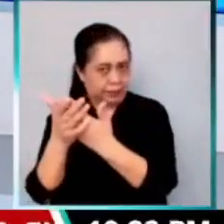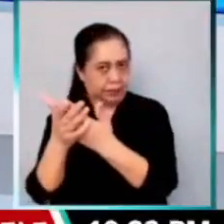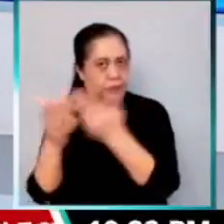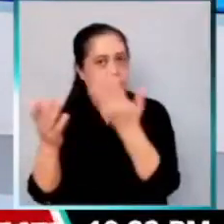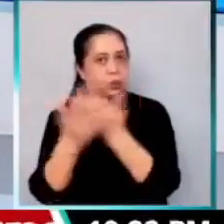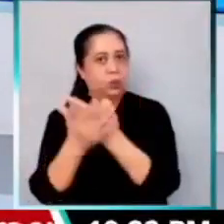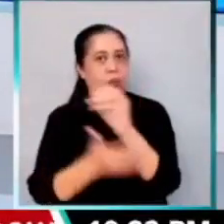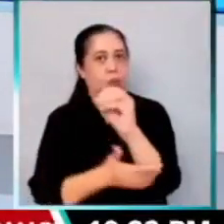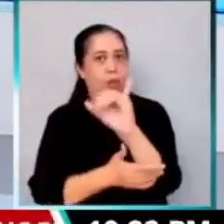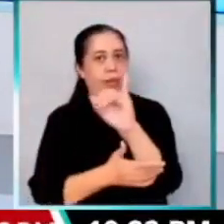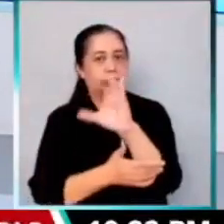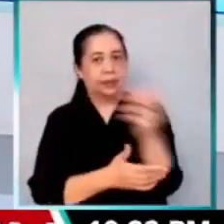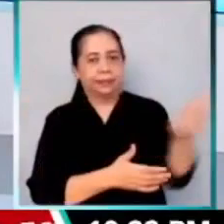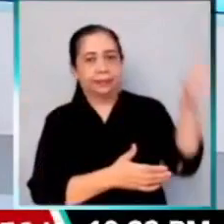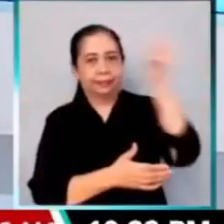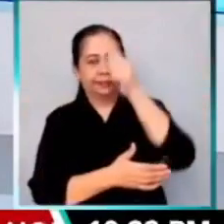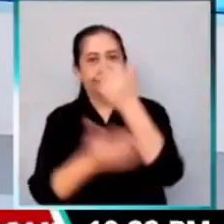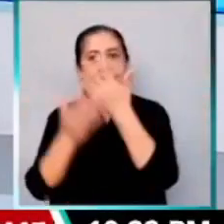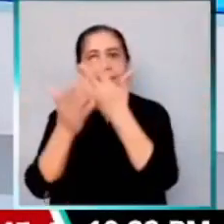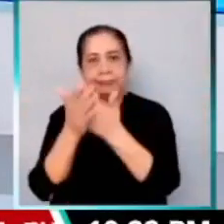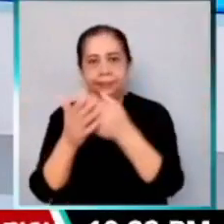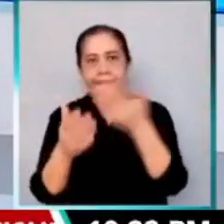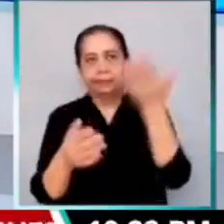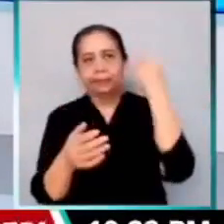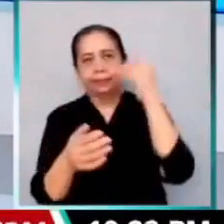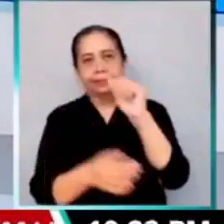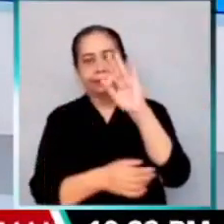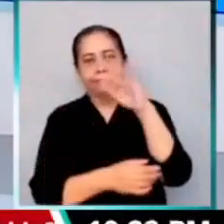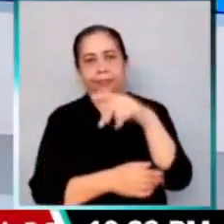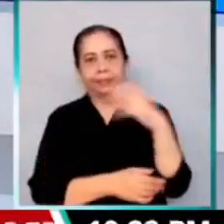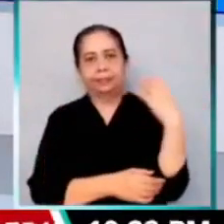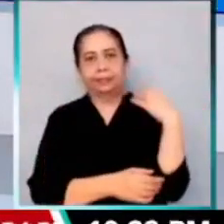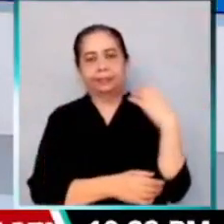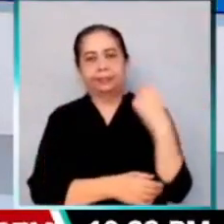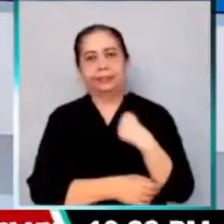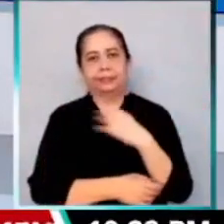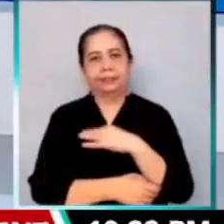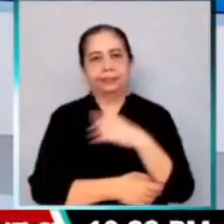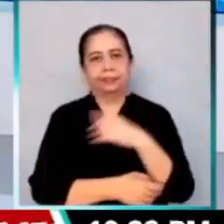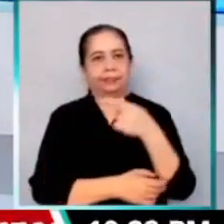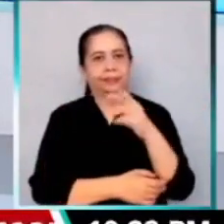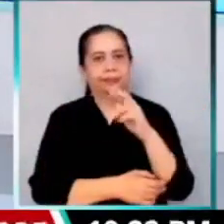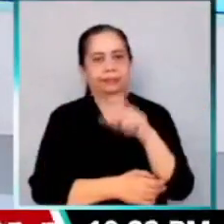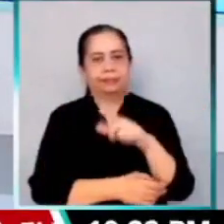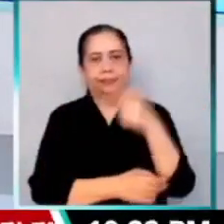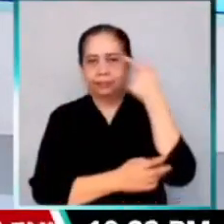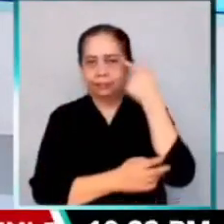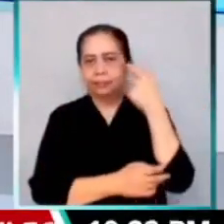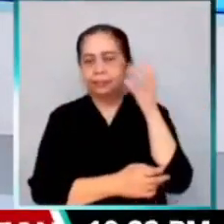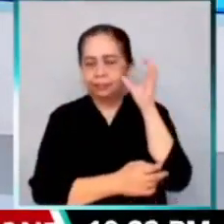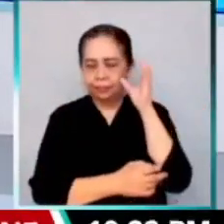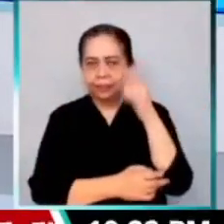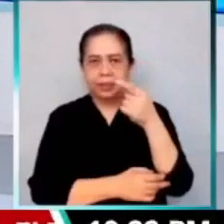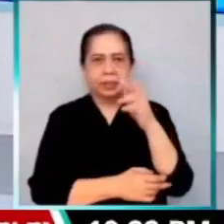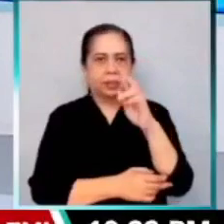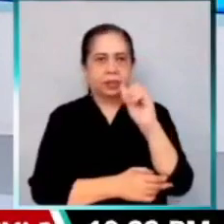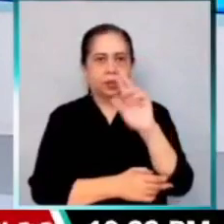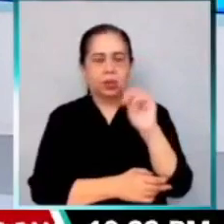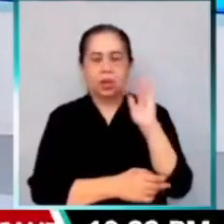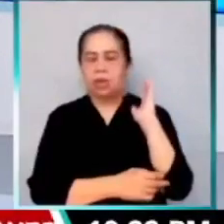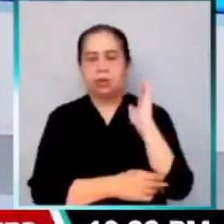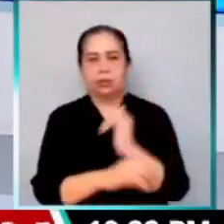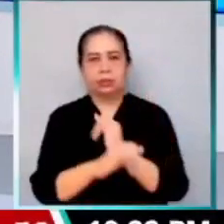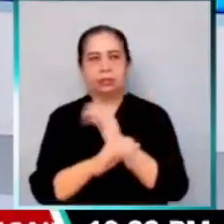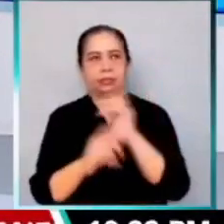naman ng Bureau of Corrections na si dating AFP Chief of Staff, General Gregorio Katapang, ayaw daw munang magsalita tungkol sa